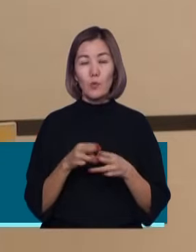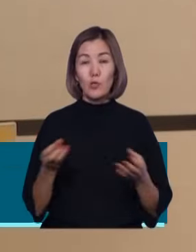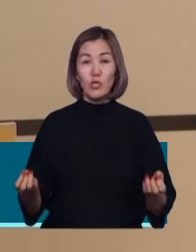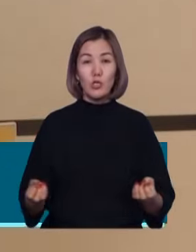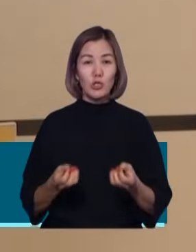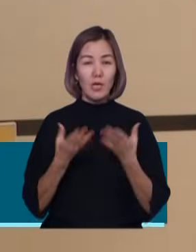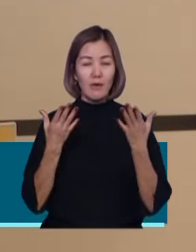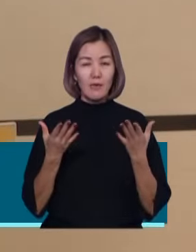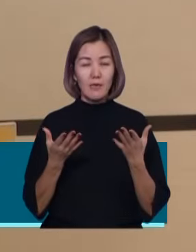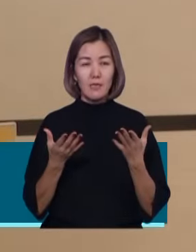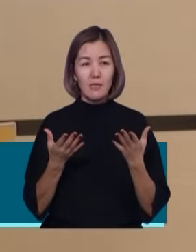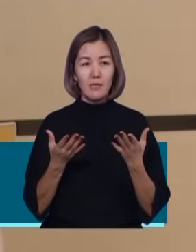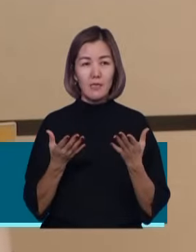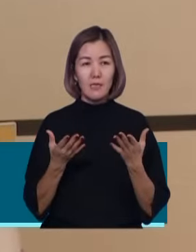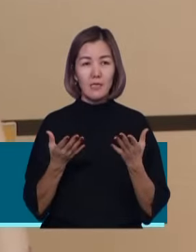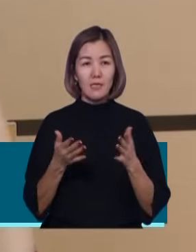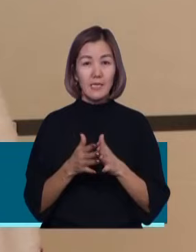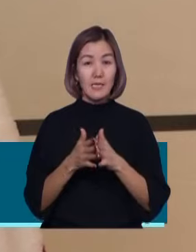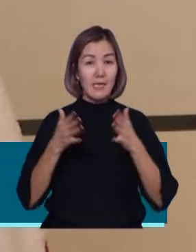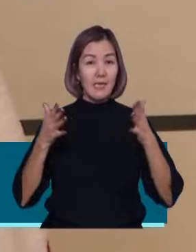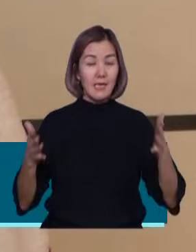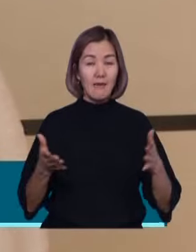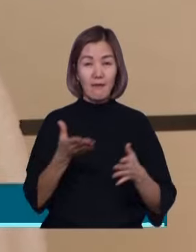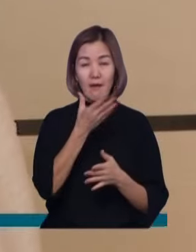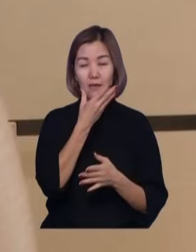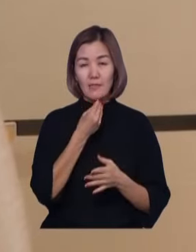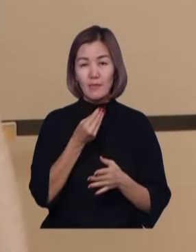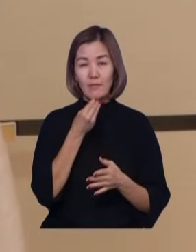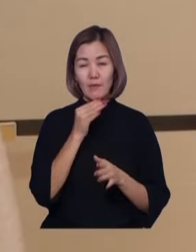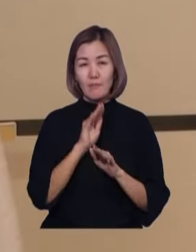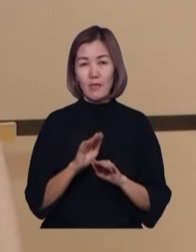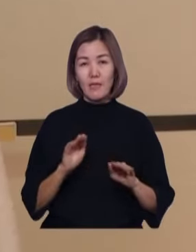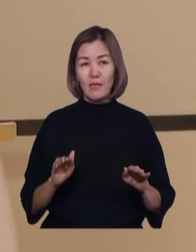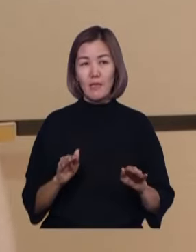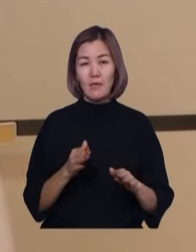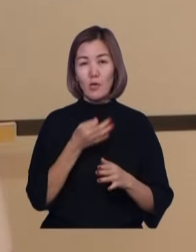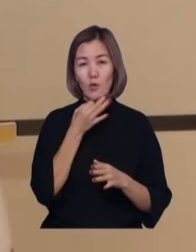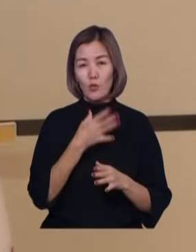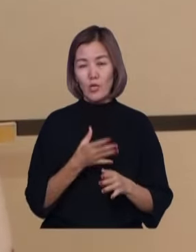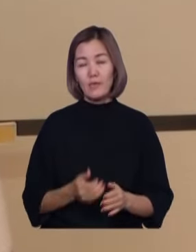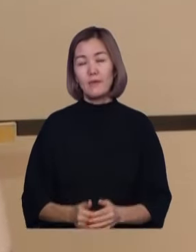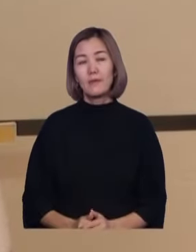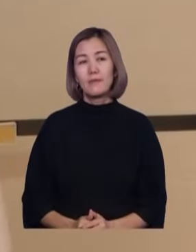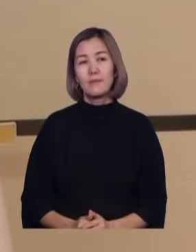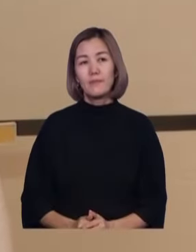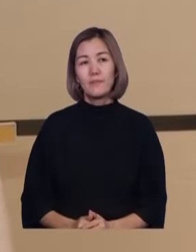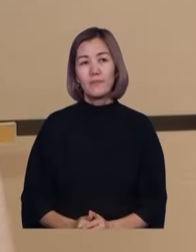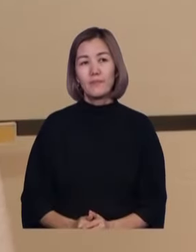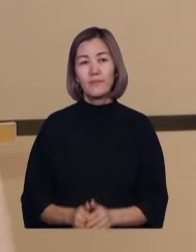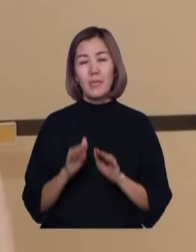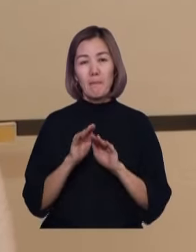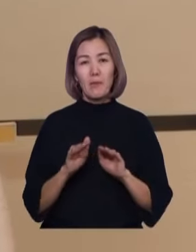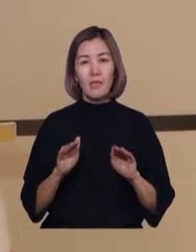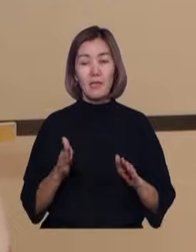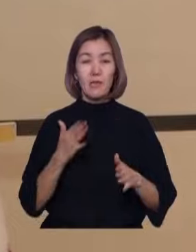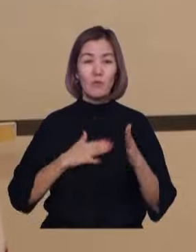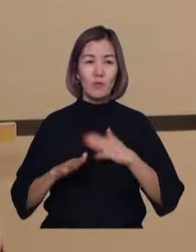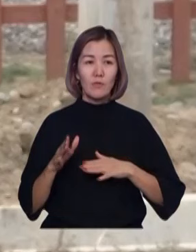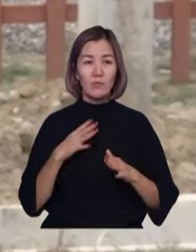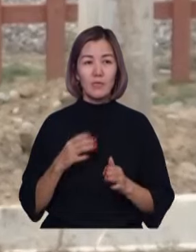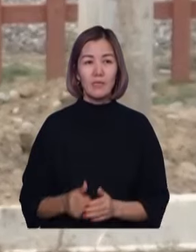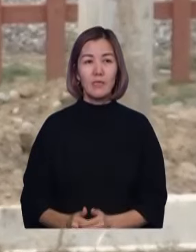жарық, кең, әдемі. Балаларымыз, я, көңілімізден шықты, балаларым қуанып